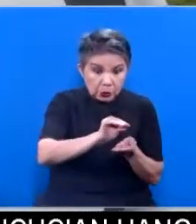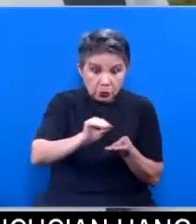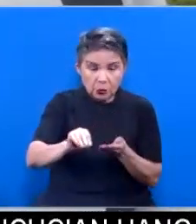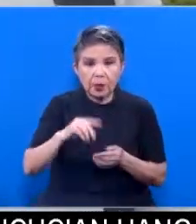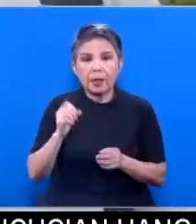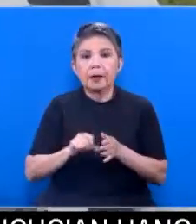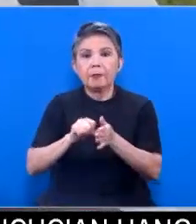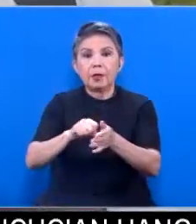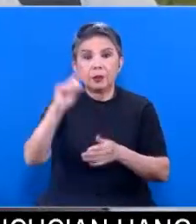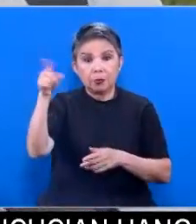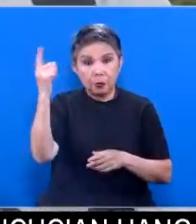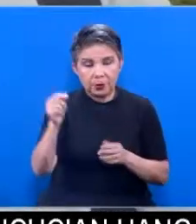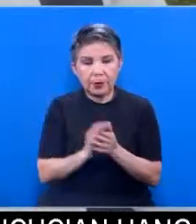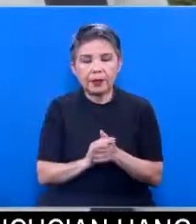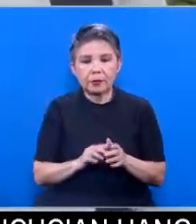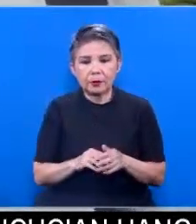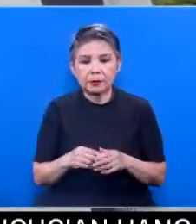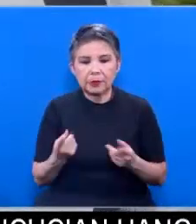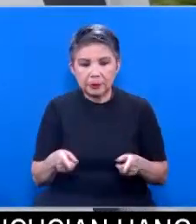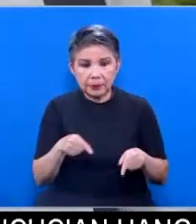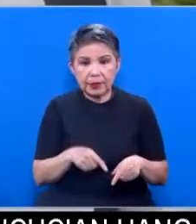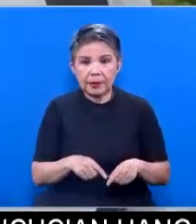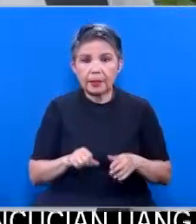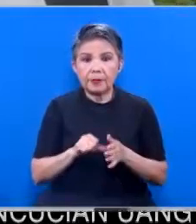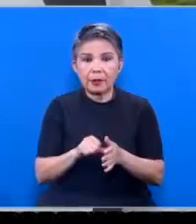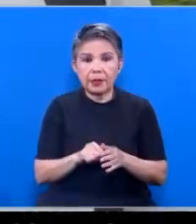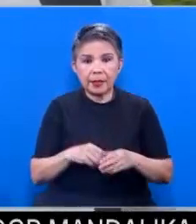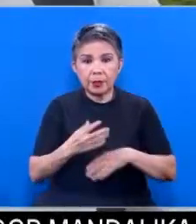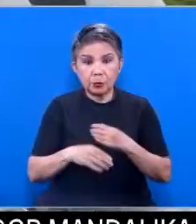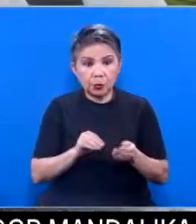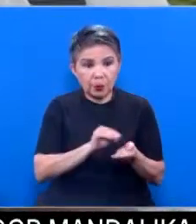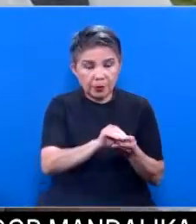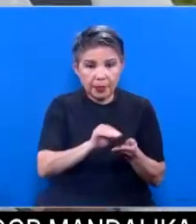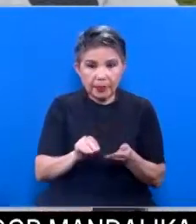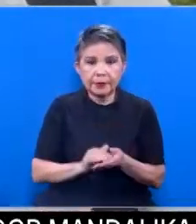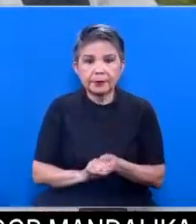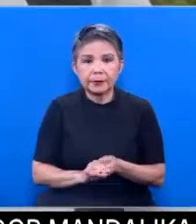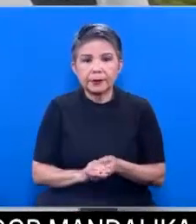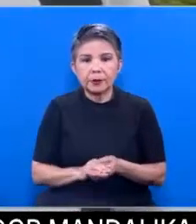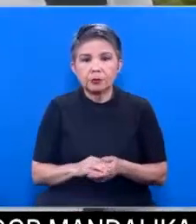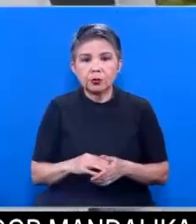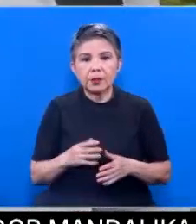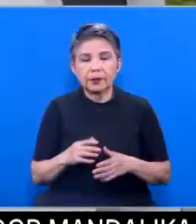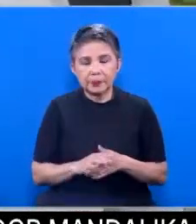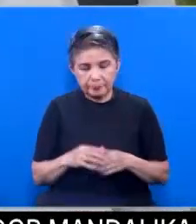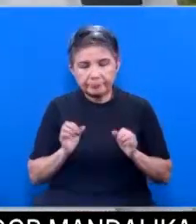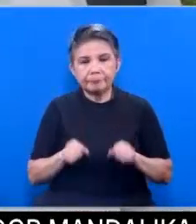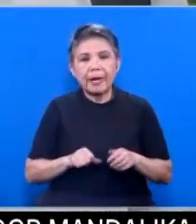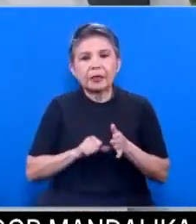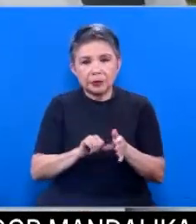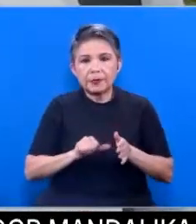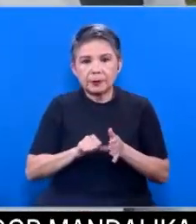dari pemerintah. Dan kebetulan ini dibantu dari supplier yang ada di Desa Gulang. Kebetulan punya gudang di Gulang.